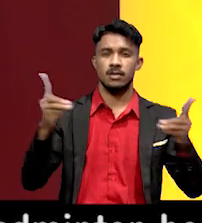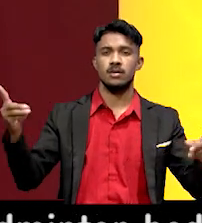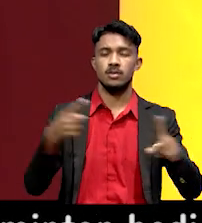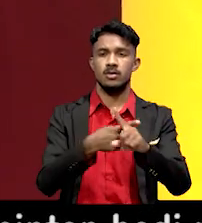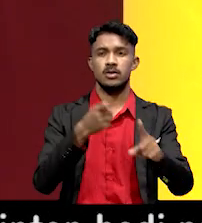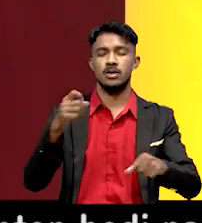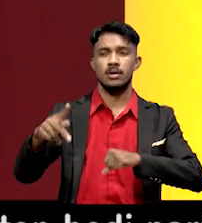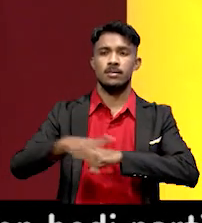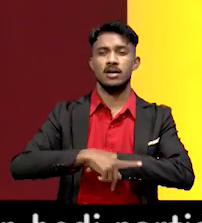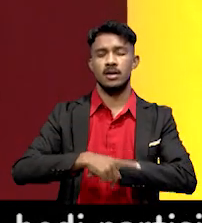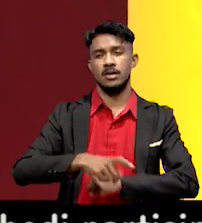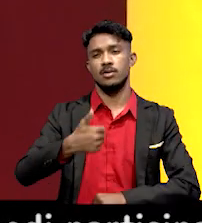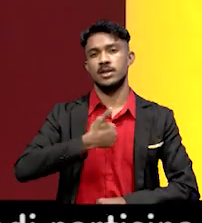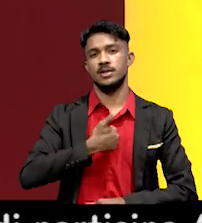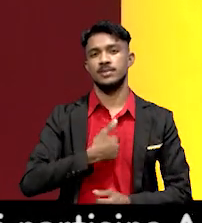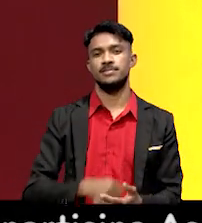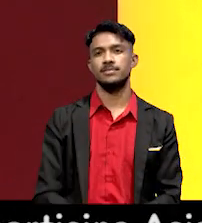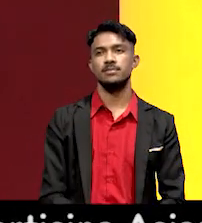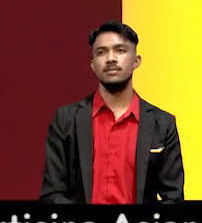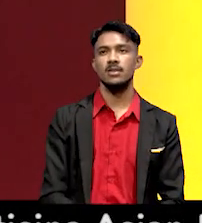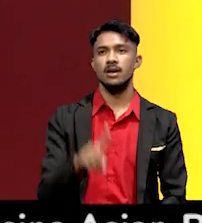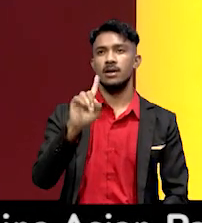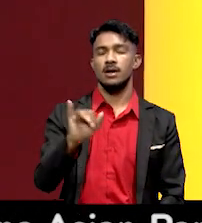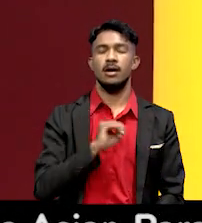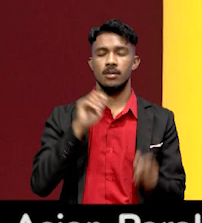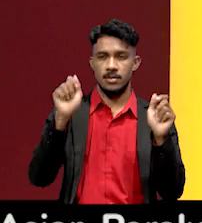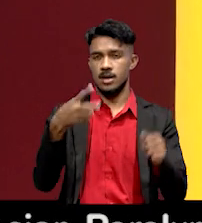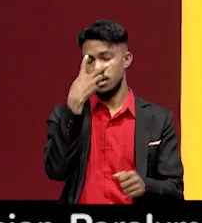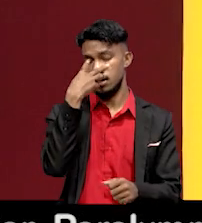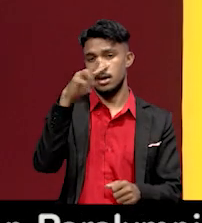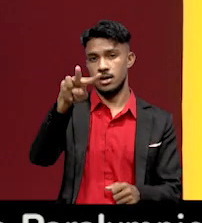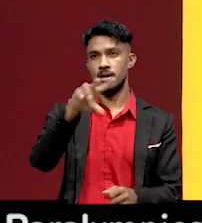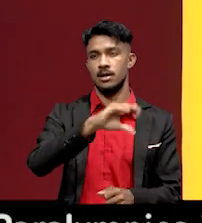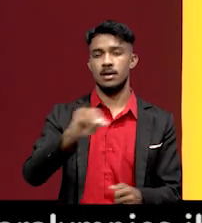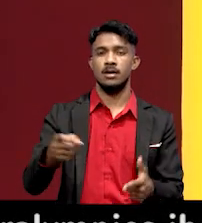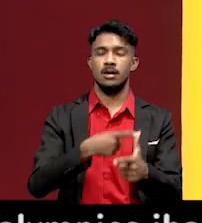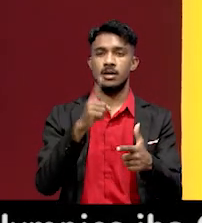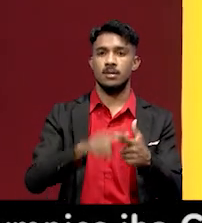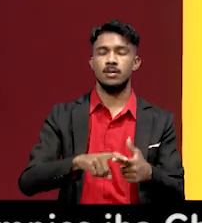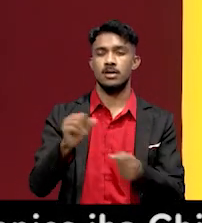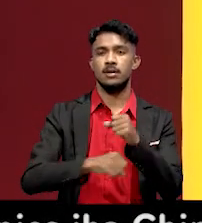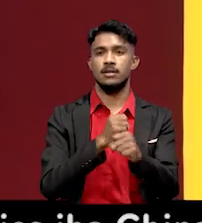partido rasa. Idane hau bele hare desde 2017 e